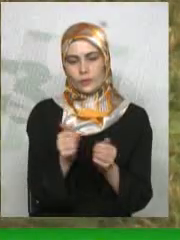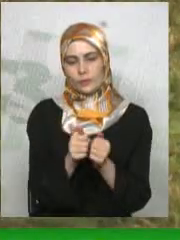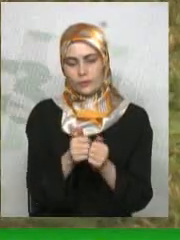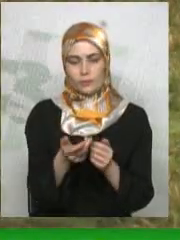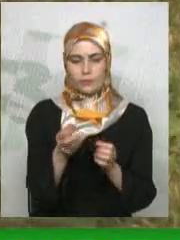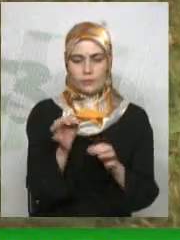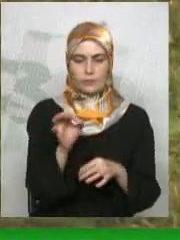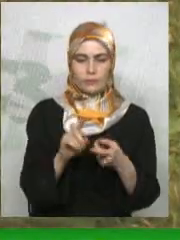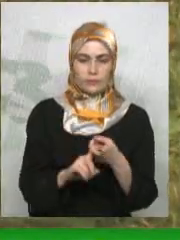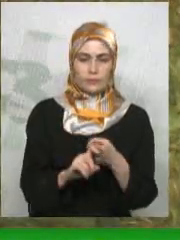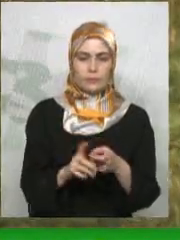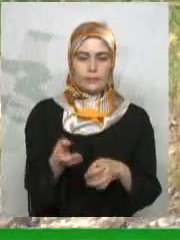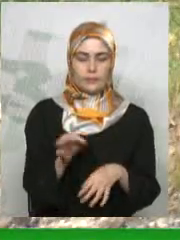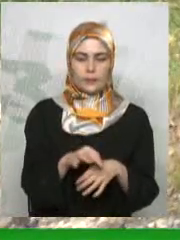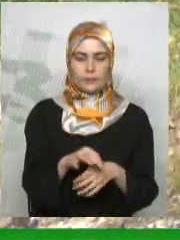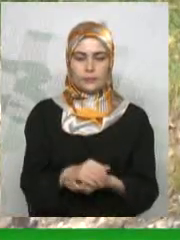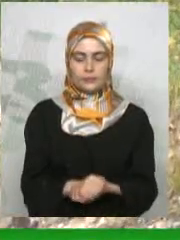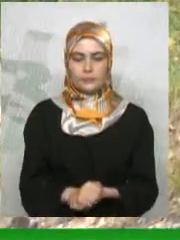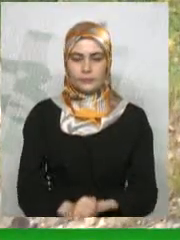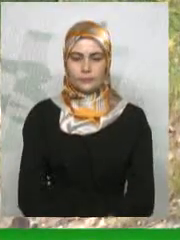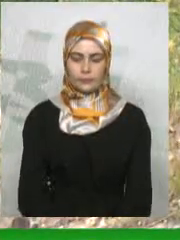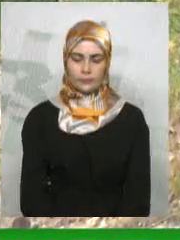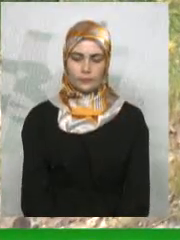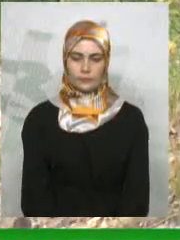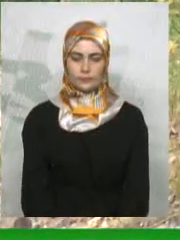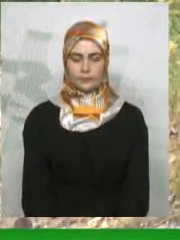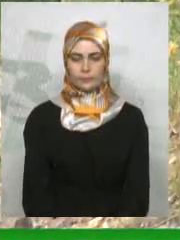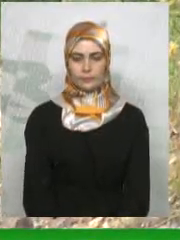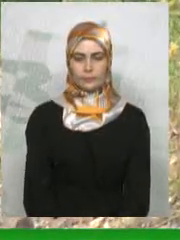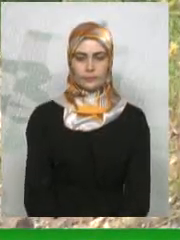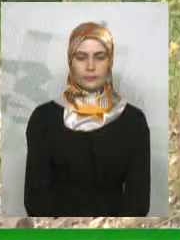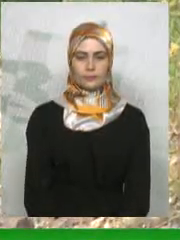относительной от нее близости. Адам Мережков, Сулейман Костоев, Новости 24.